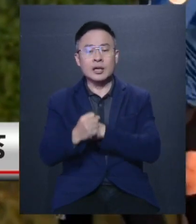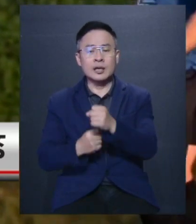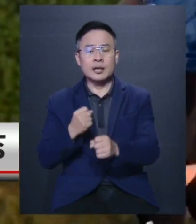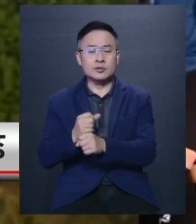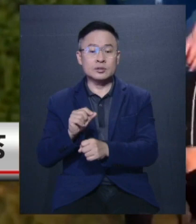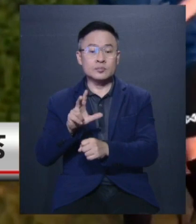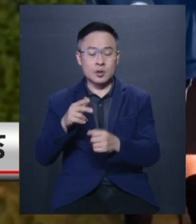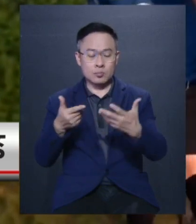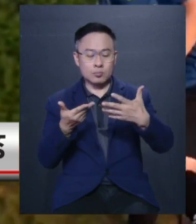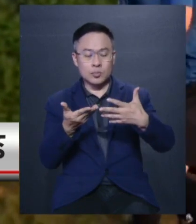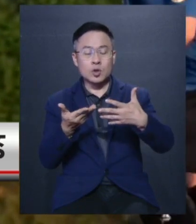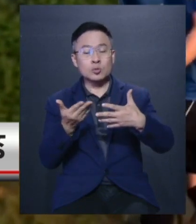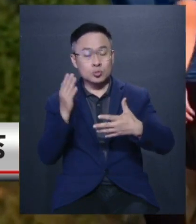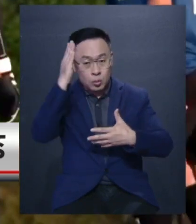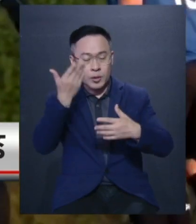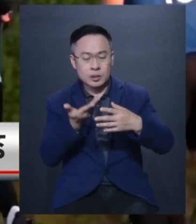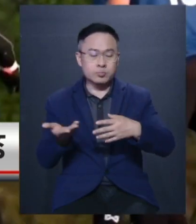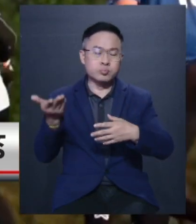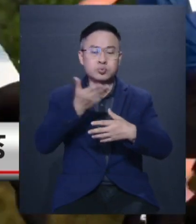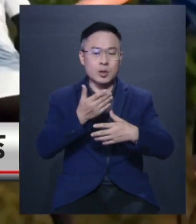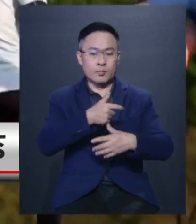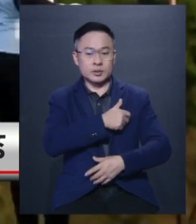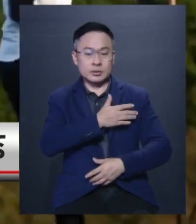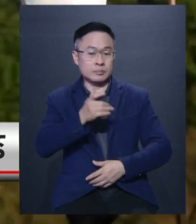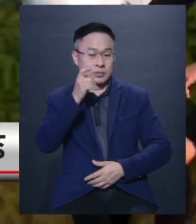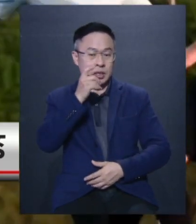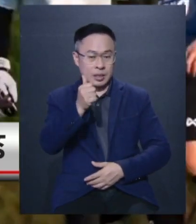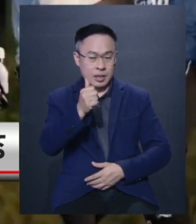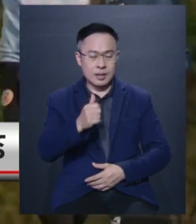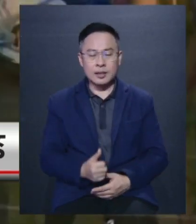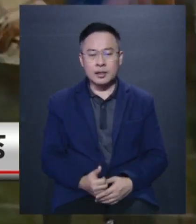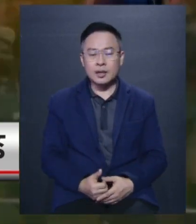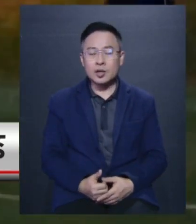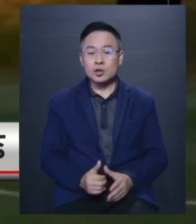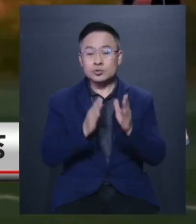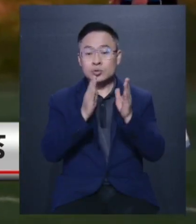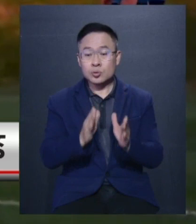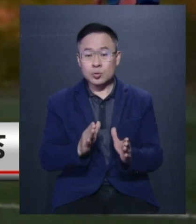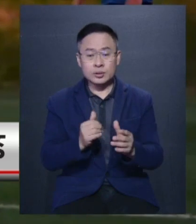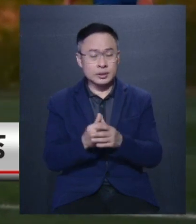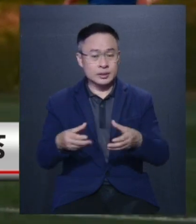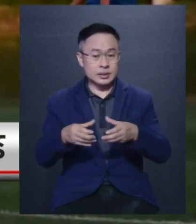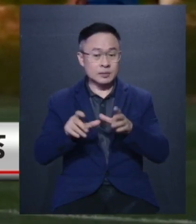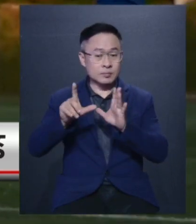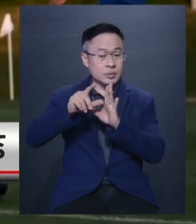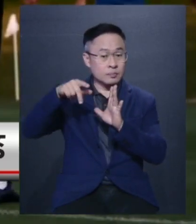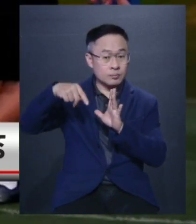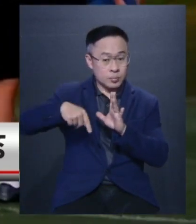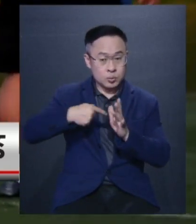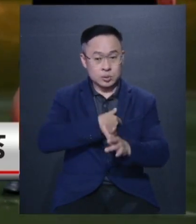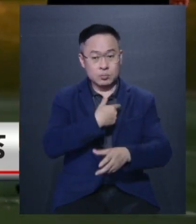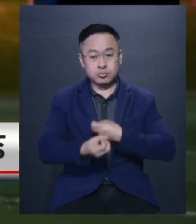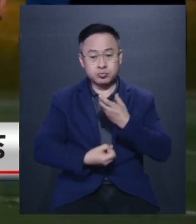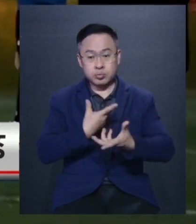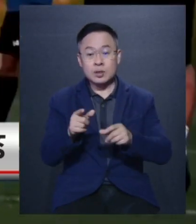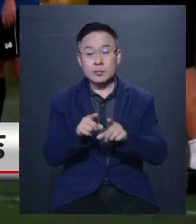80-90%ในขณะที่โฟร์แบร์อนันยอดสังวาลย์ปีกจากสโมสรลำพูน Warriorค่ะก็กล่าวว่า